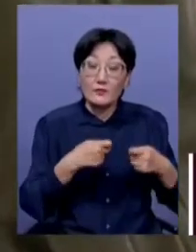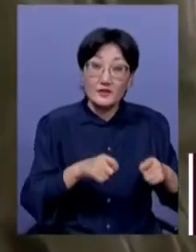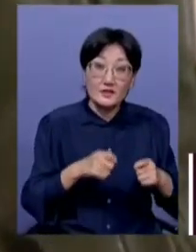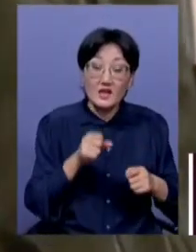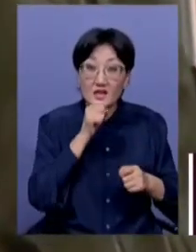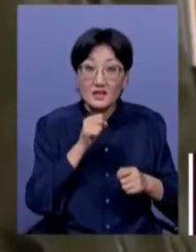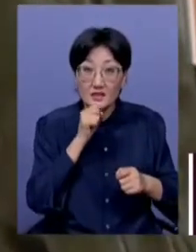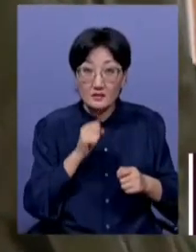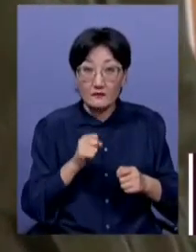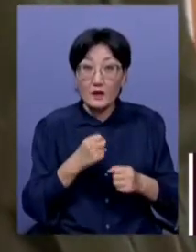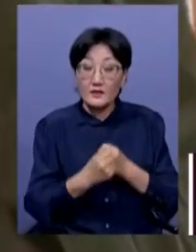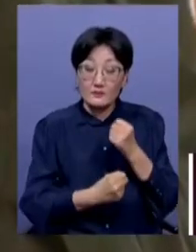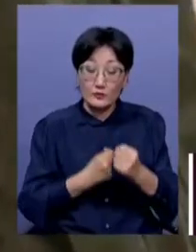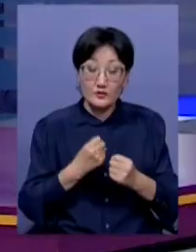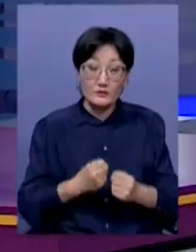краденого имущества.